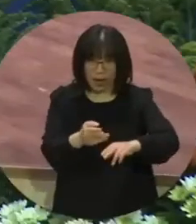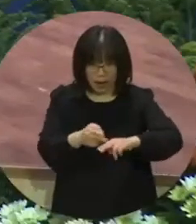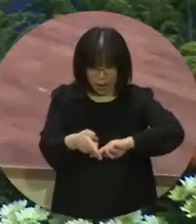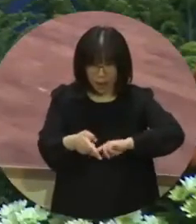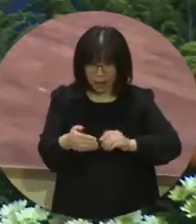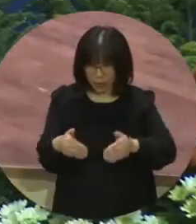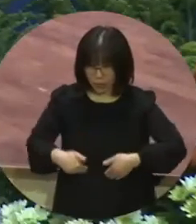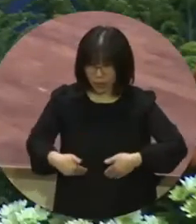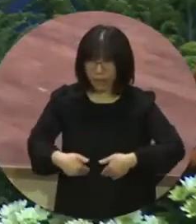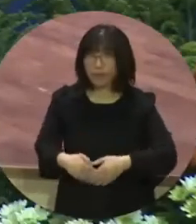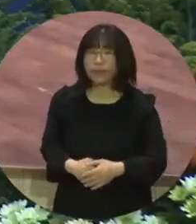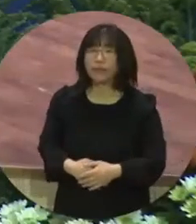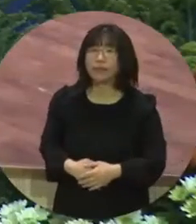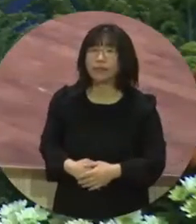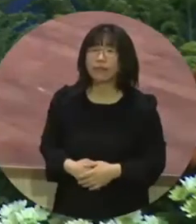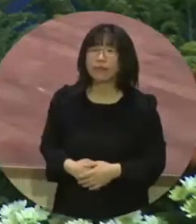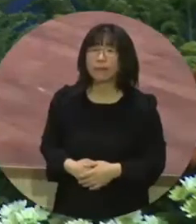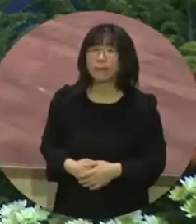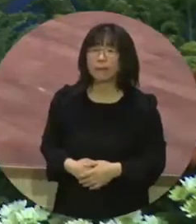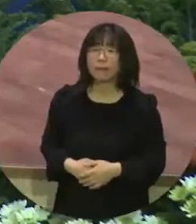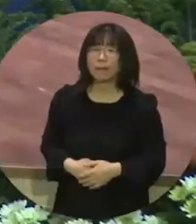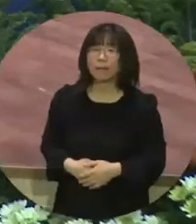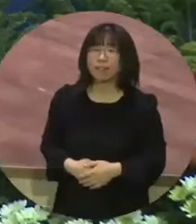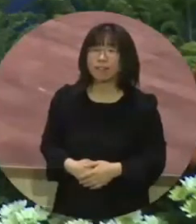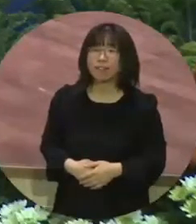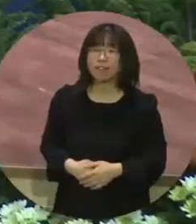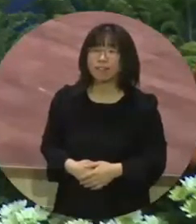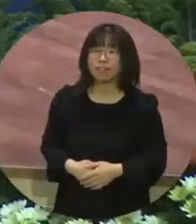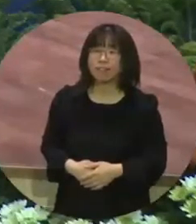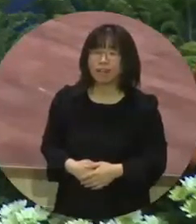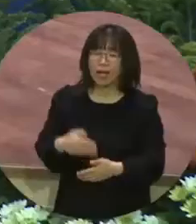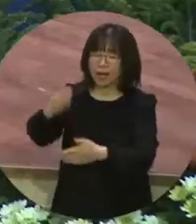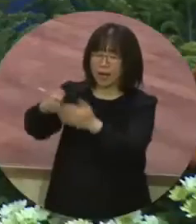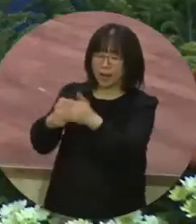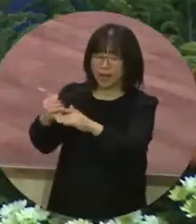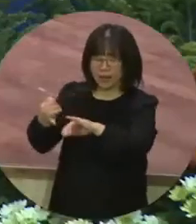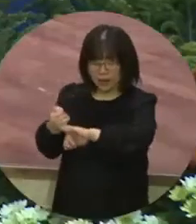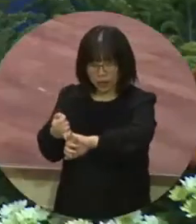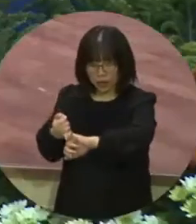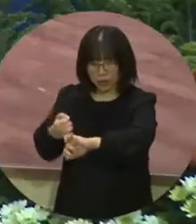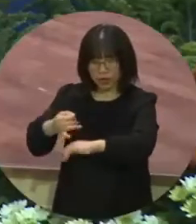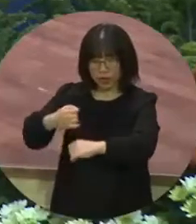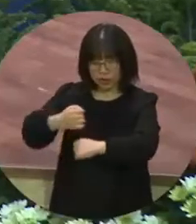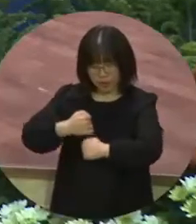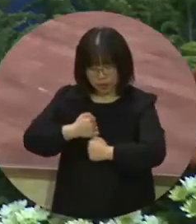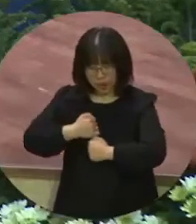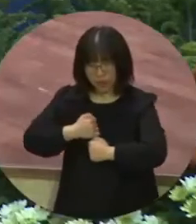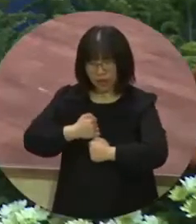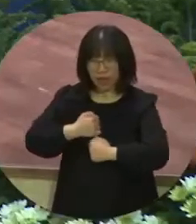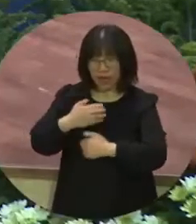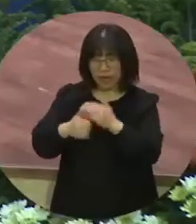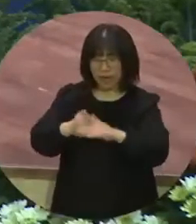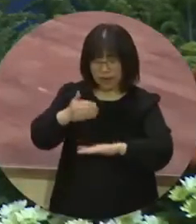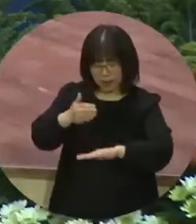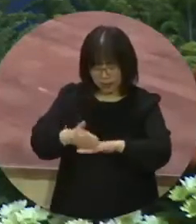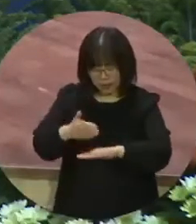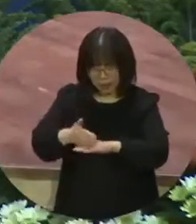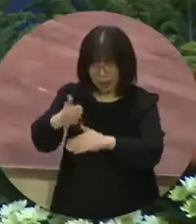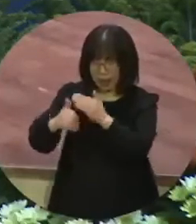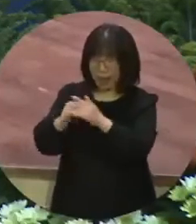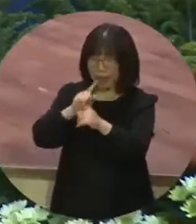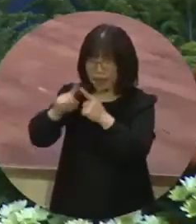그래서 이 할례를 통해서 약속을 지킨 하나님 앞에 감사해서 여호와 말씀하신